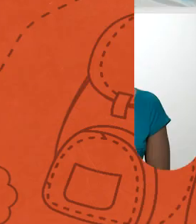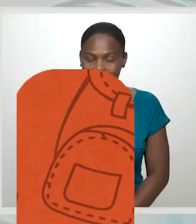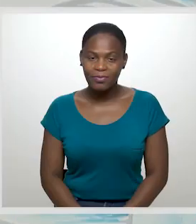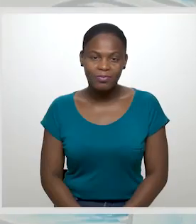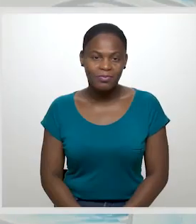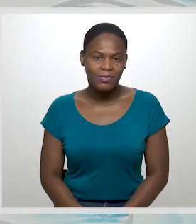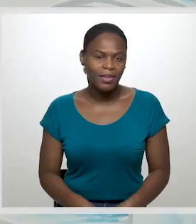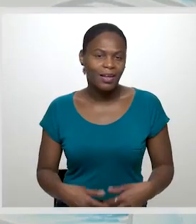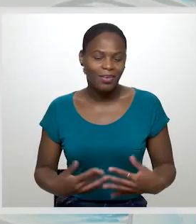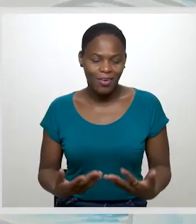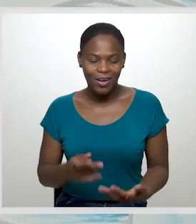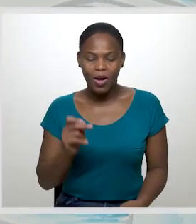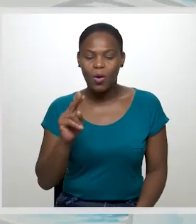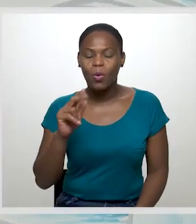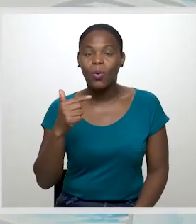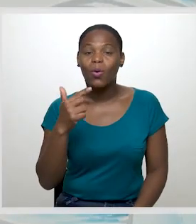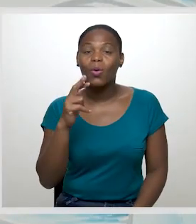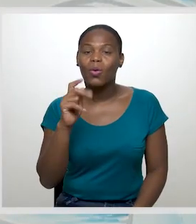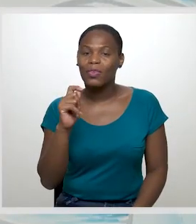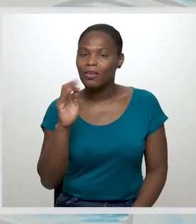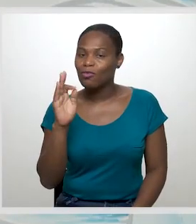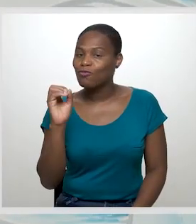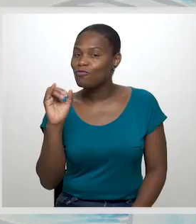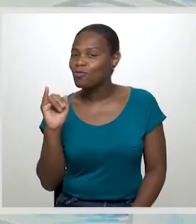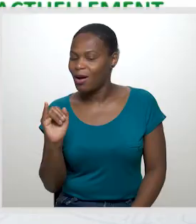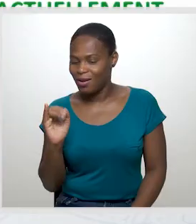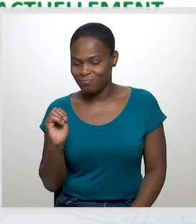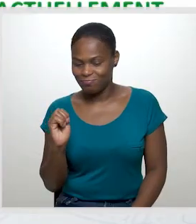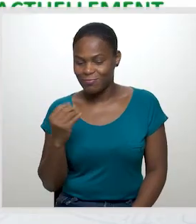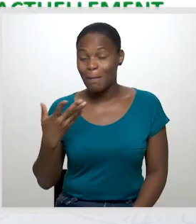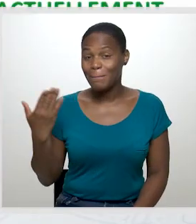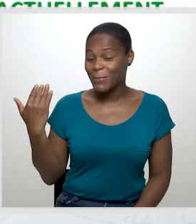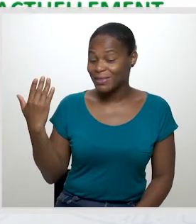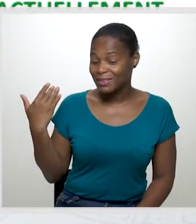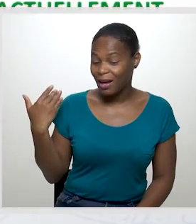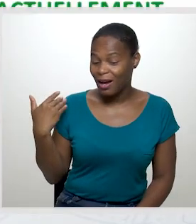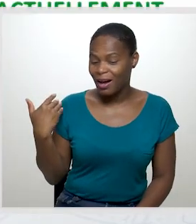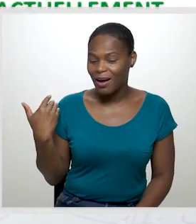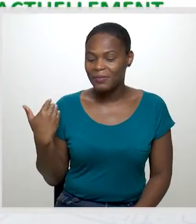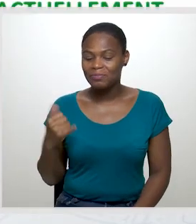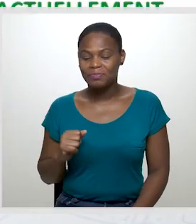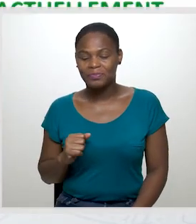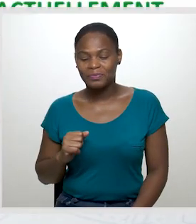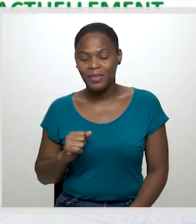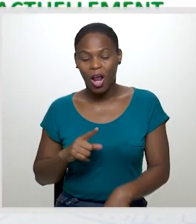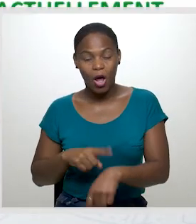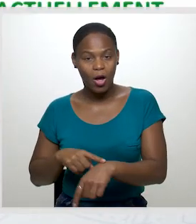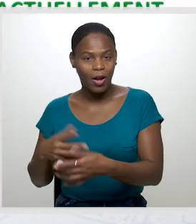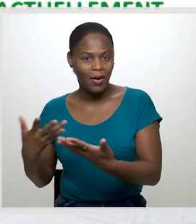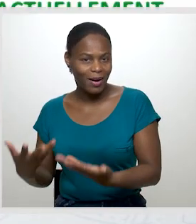Alors, autrefois, le passé, à l'heure actuelle, le présent,